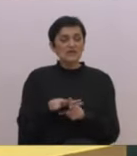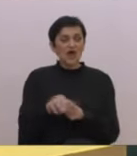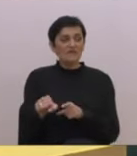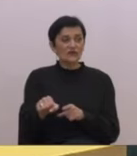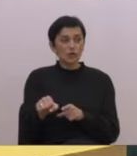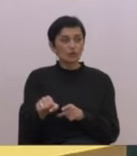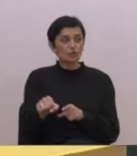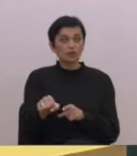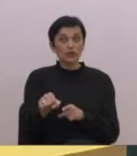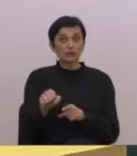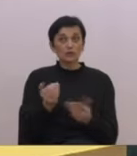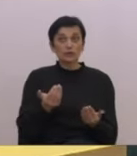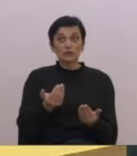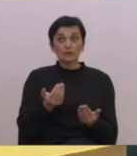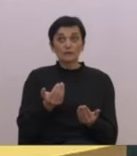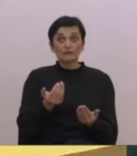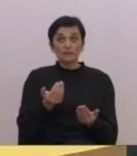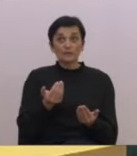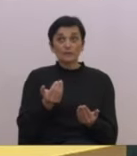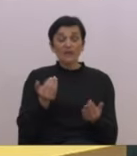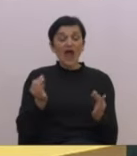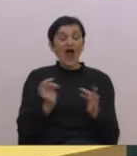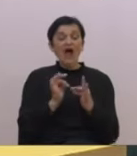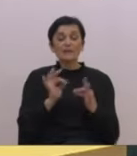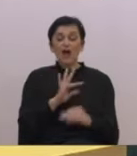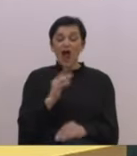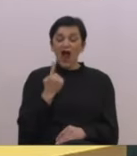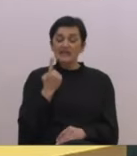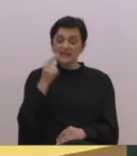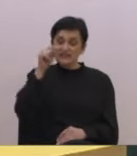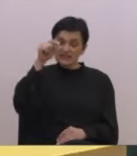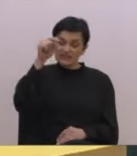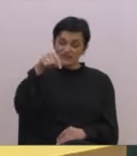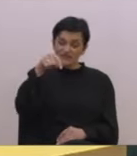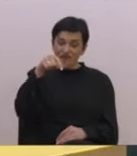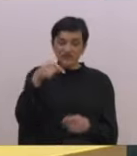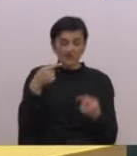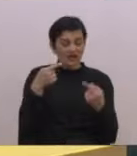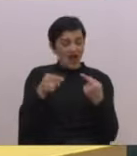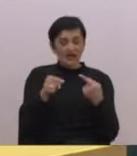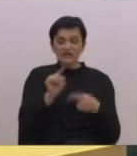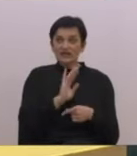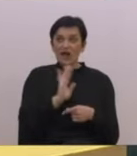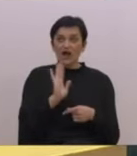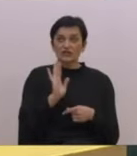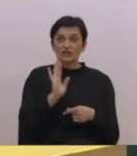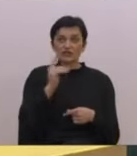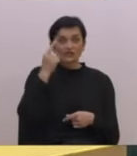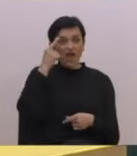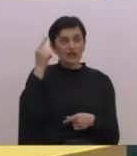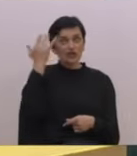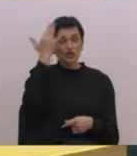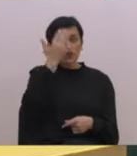გავანადგურეთ. ხო და არაფრით, არც ერთი წვეთით არ განსხვავდება ამ